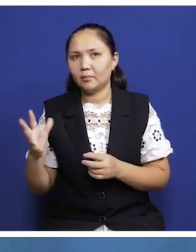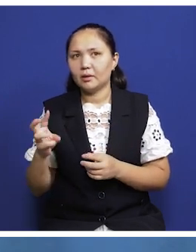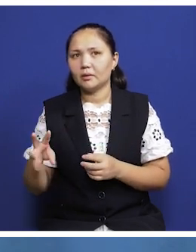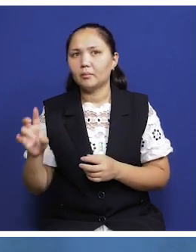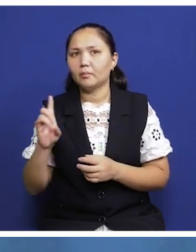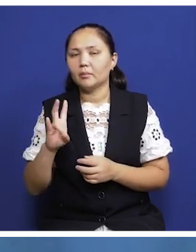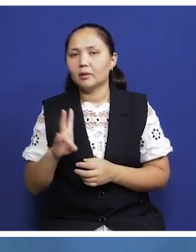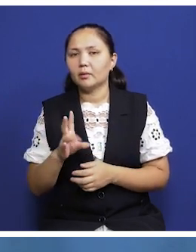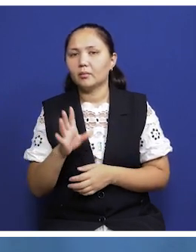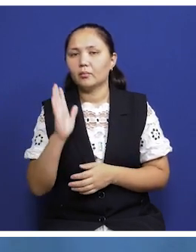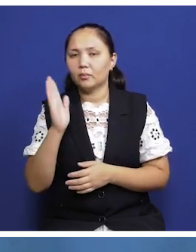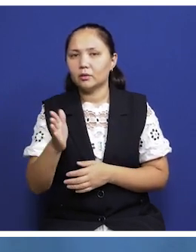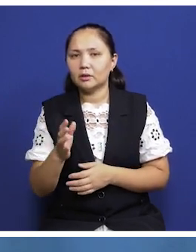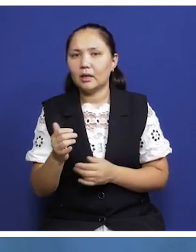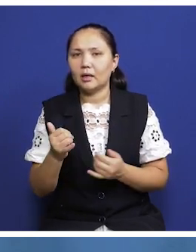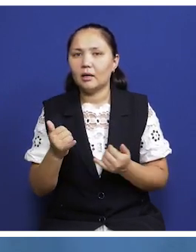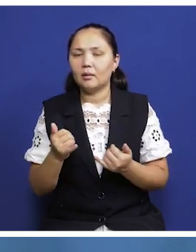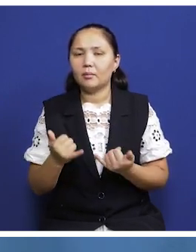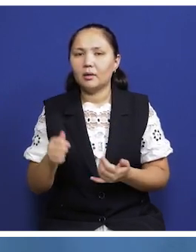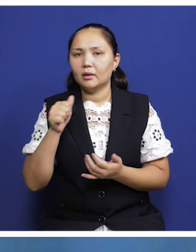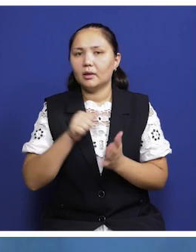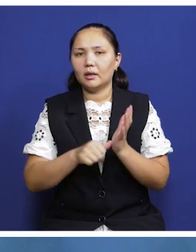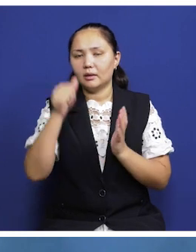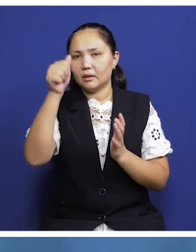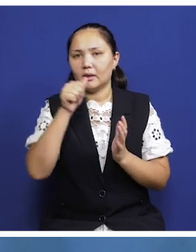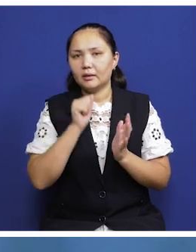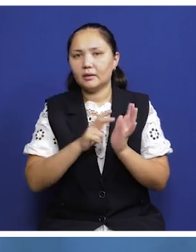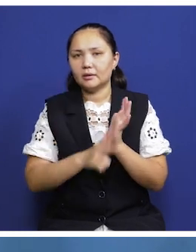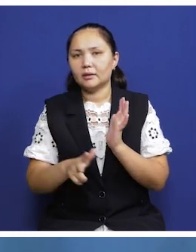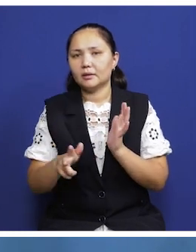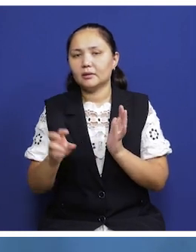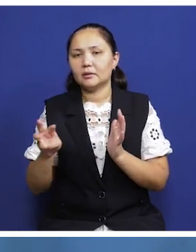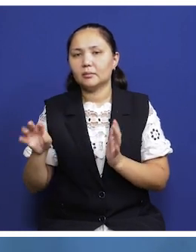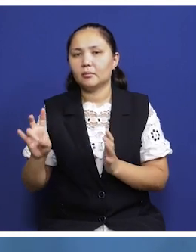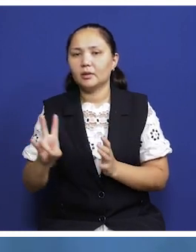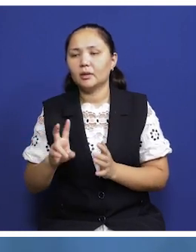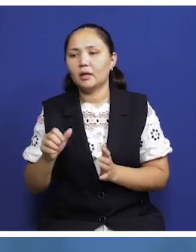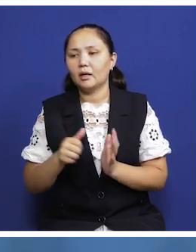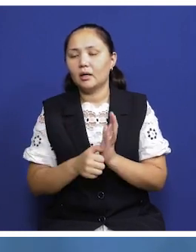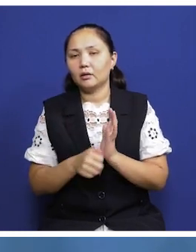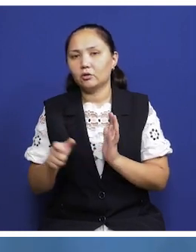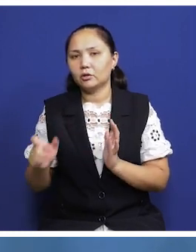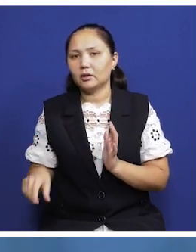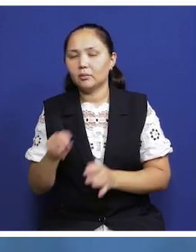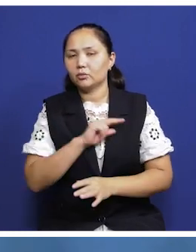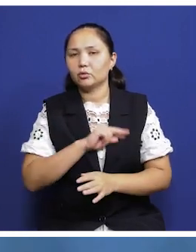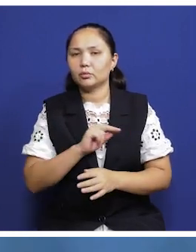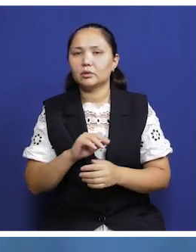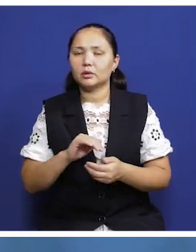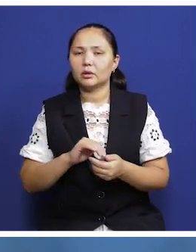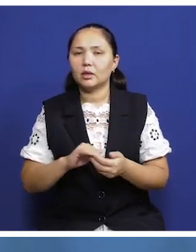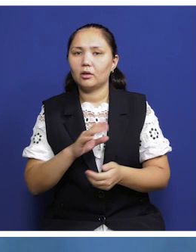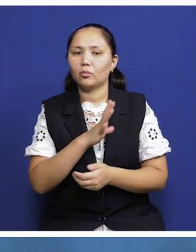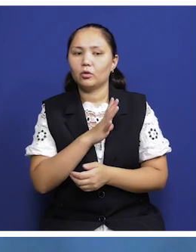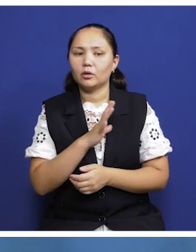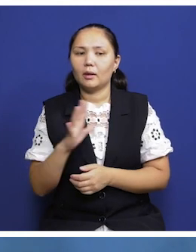биыл 6 айда 6 мыңнан асып 8600 адам жұмыспен қамтылды. Аудан бюджетінің өзіндік кірістері